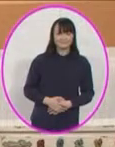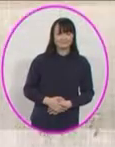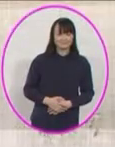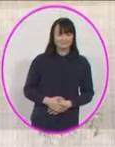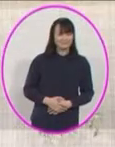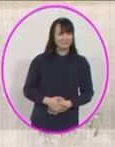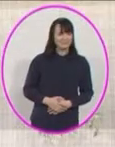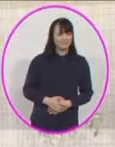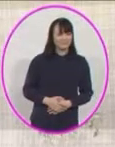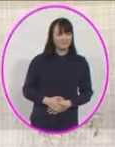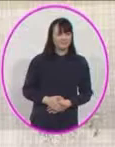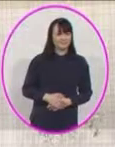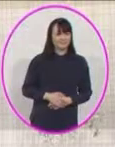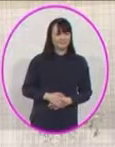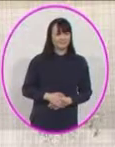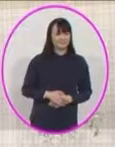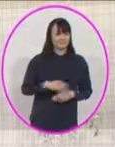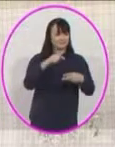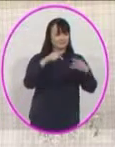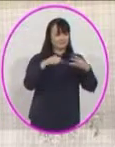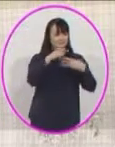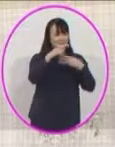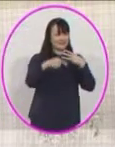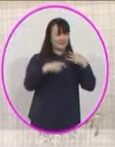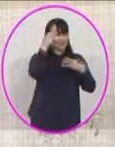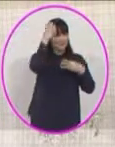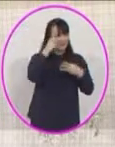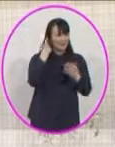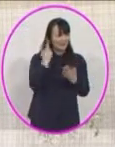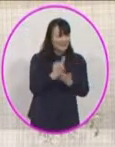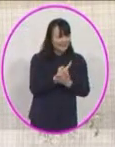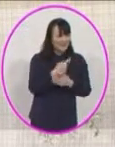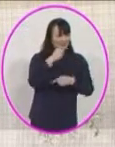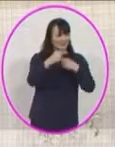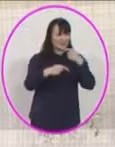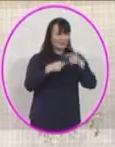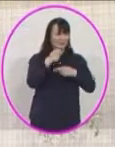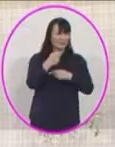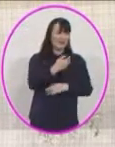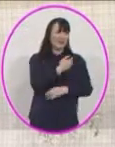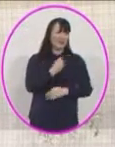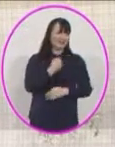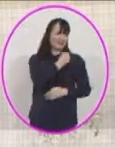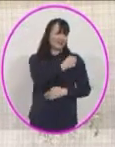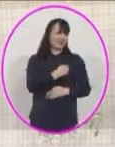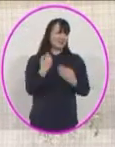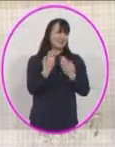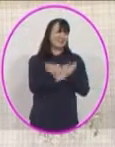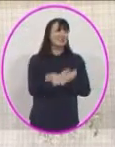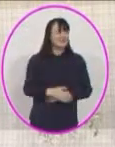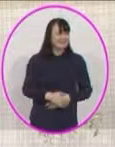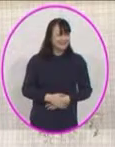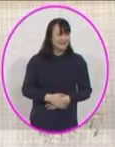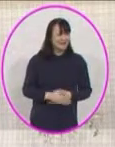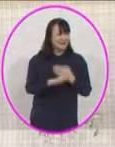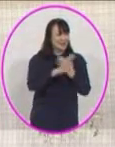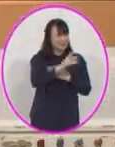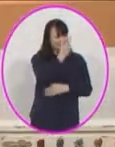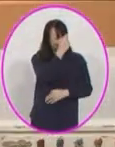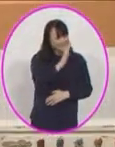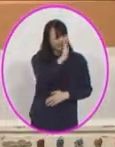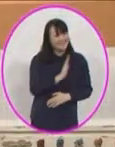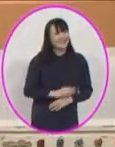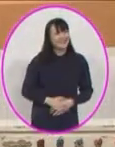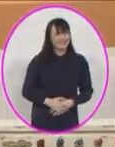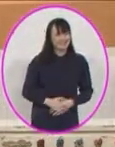もうこれだけでもはいなんか少し主ああ本文できたと感じですけれどもまだ何か他の刺繍そうです